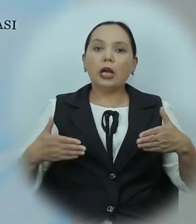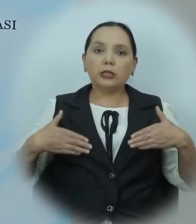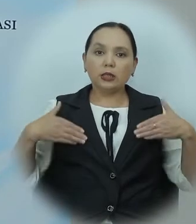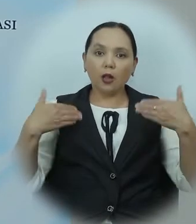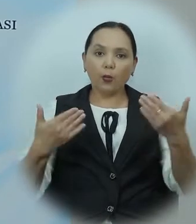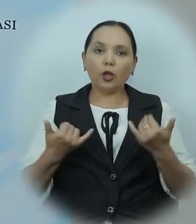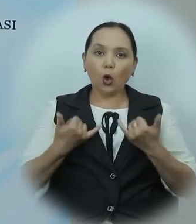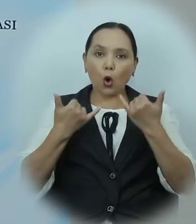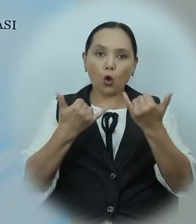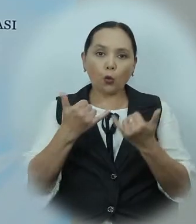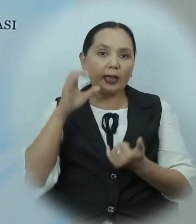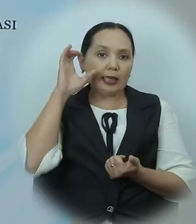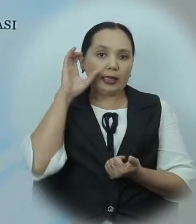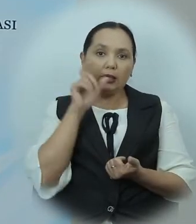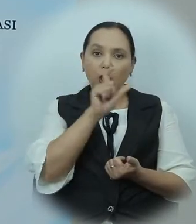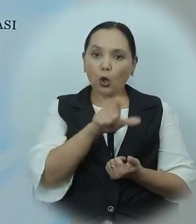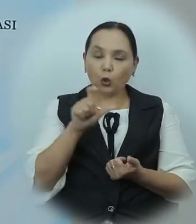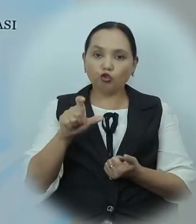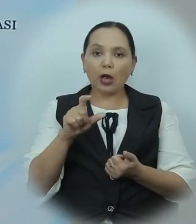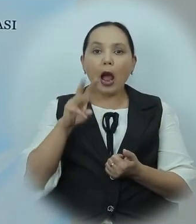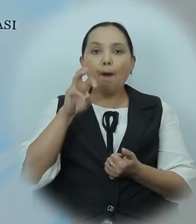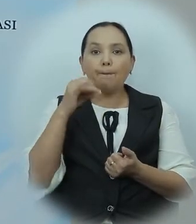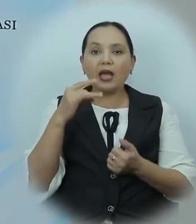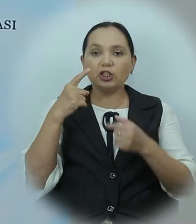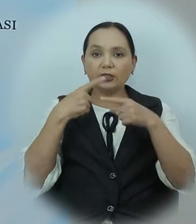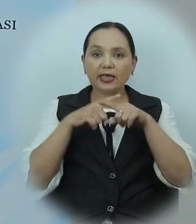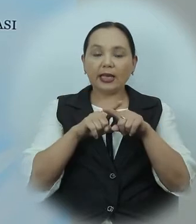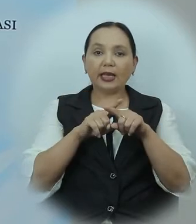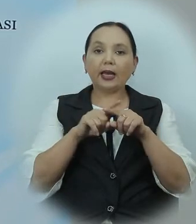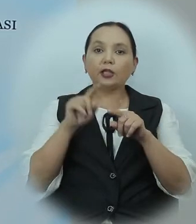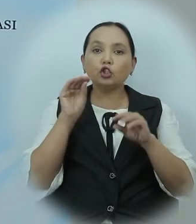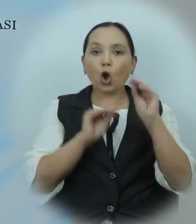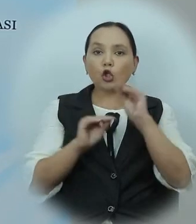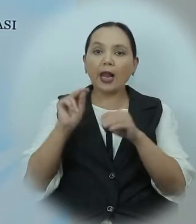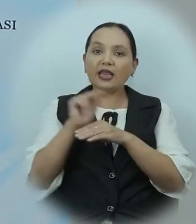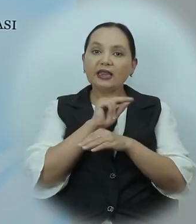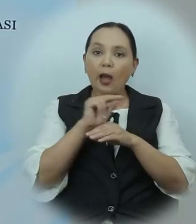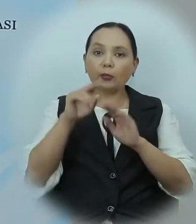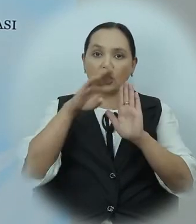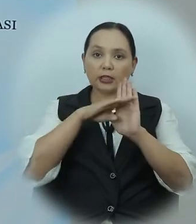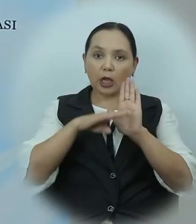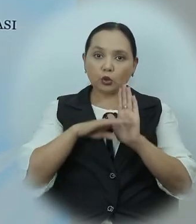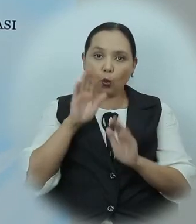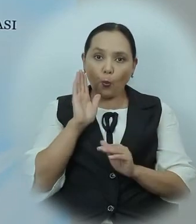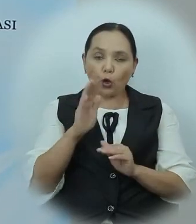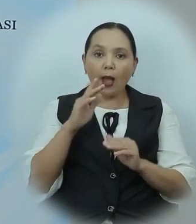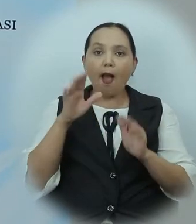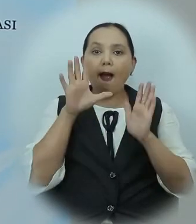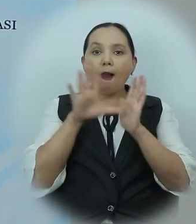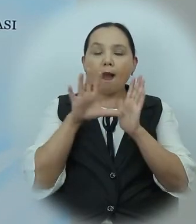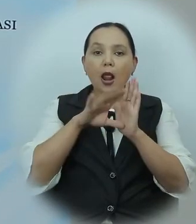Assalomu alaykum hurmatli tinglovchilar. Maish texnika jihozlarini ta'mirlash kasbi bo'yicha